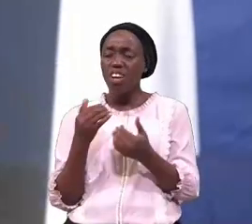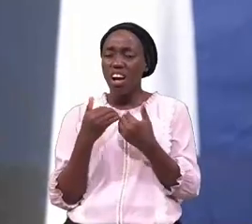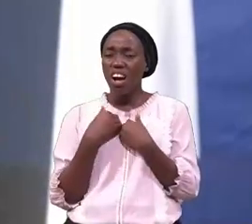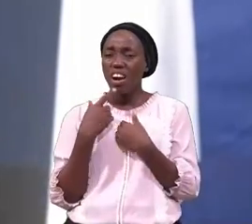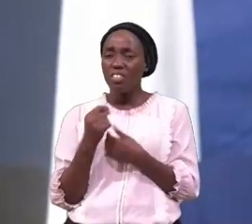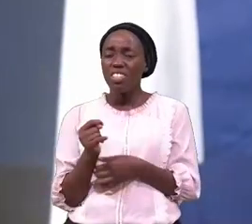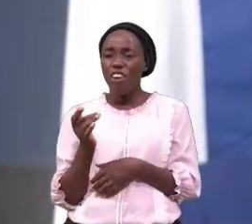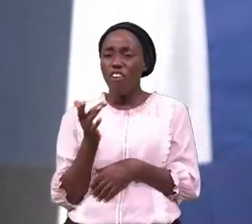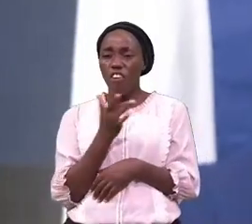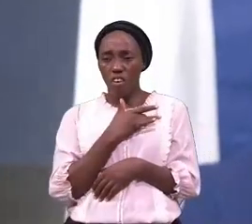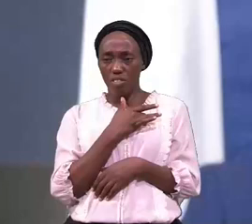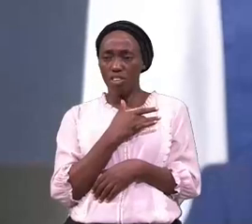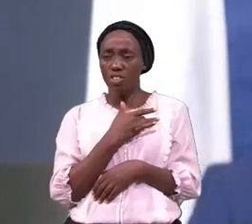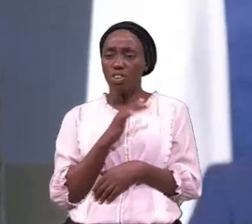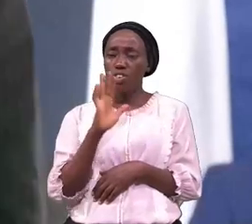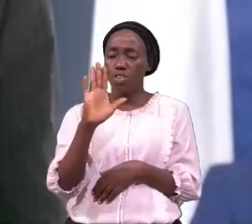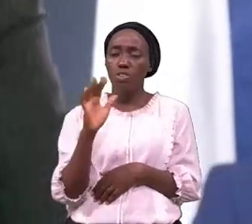et tu as la conviction toi-même,